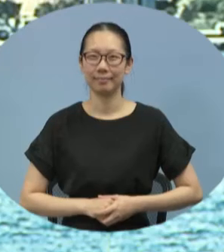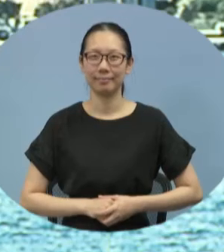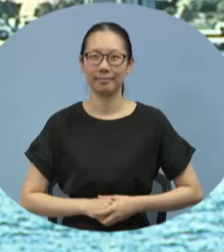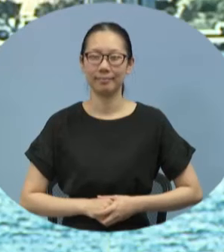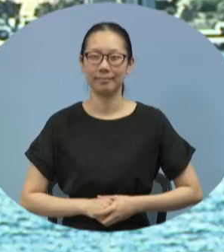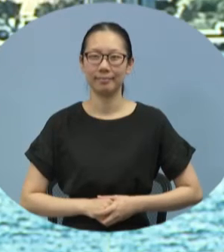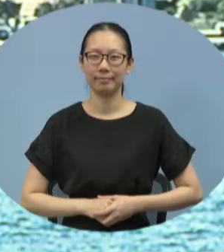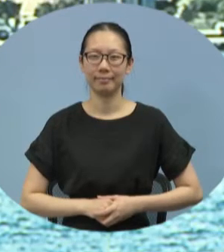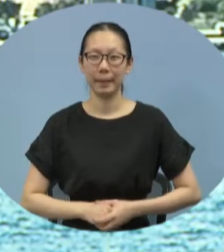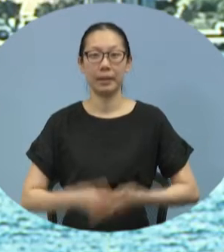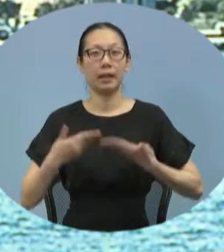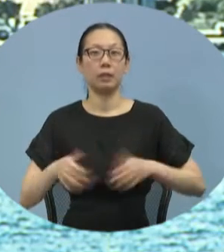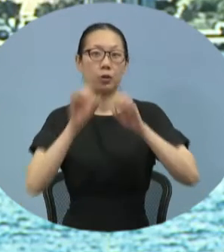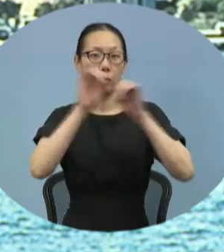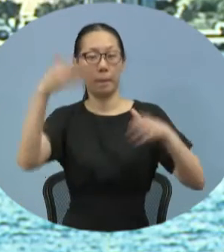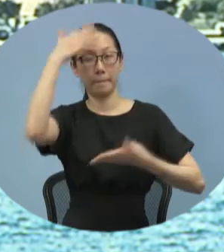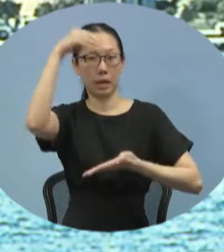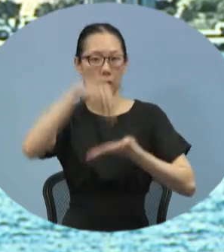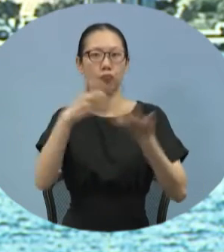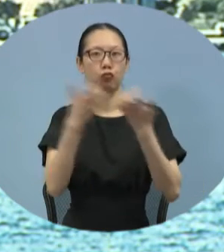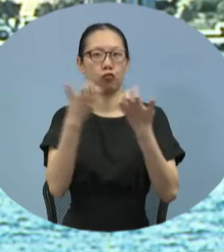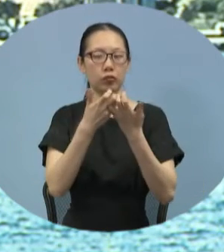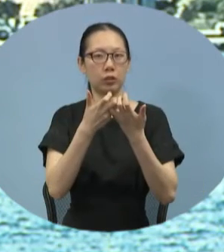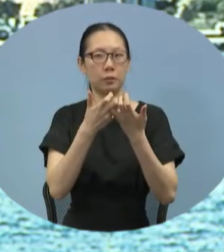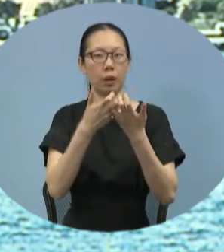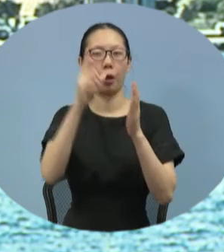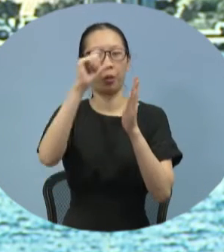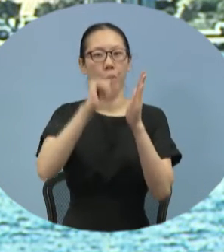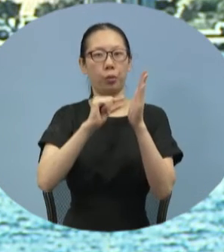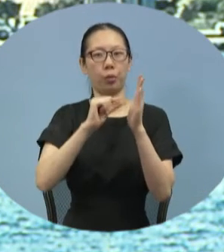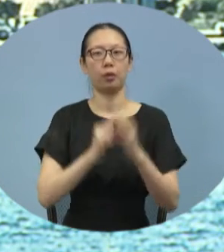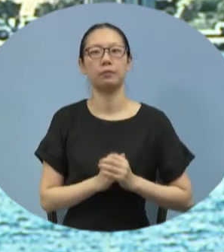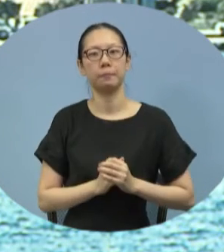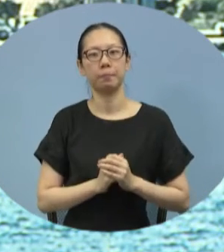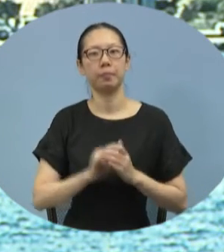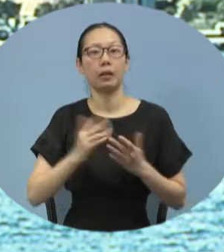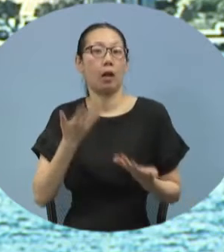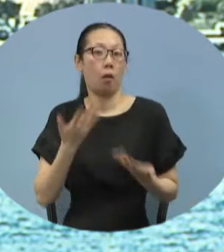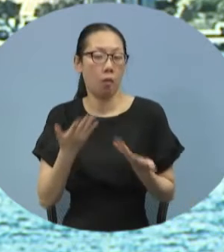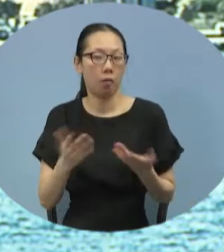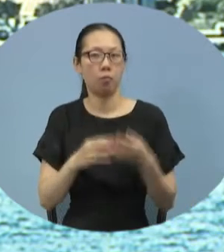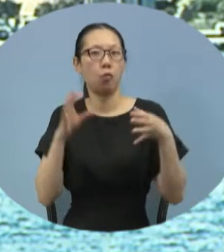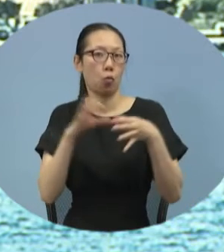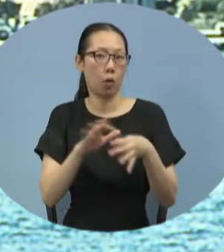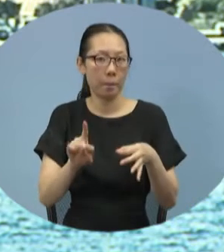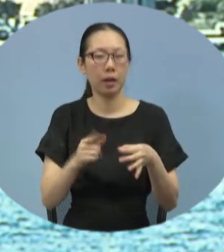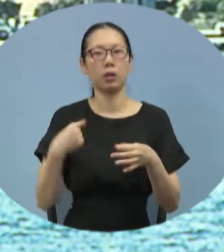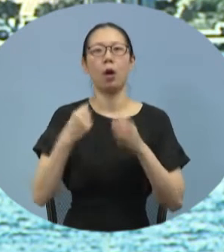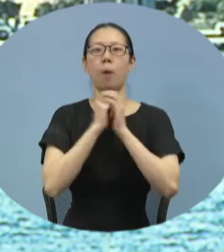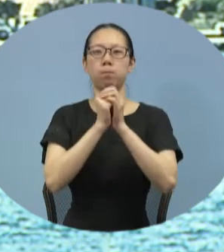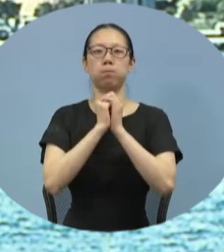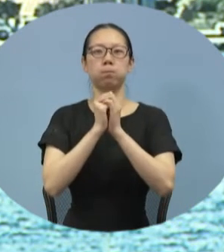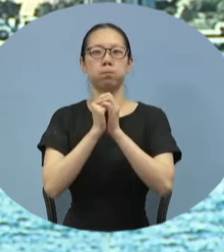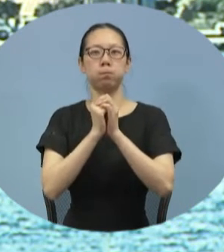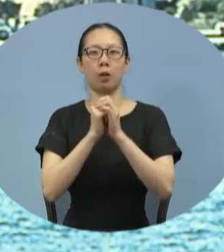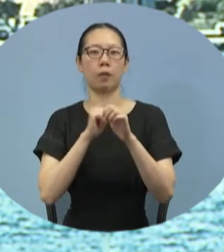雖然今日公布的確診數字是相對少，但這個可能是農曆年新春後市